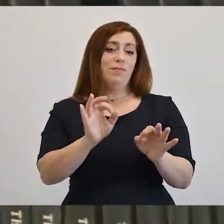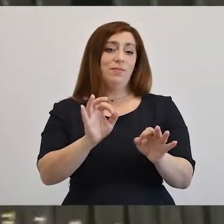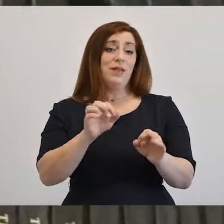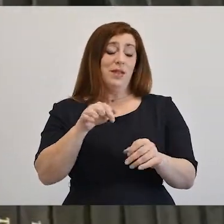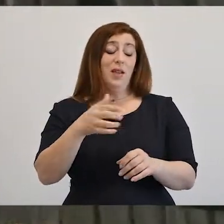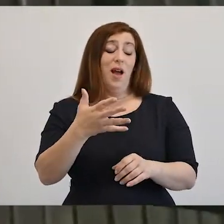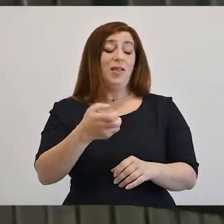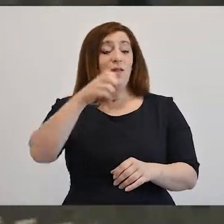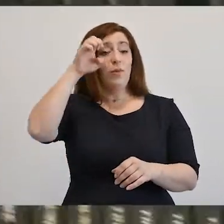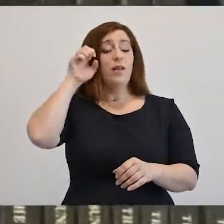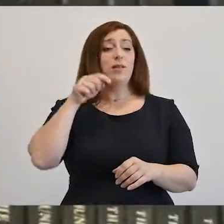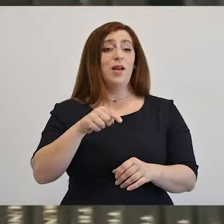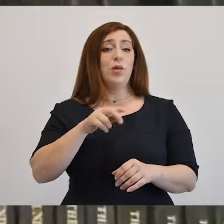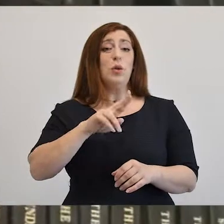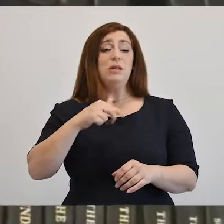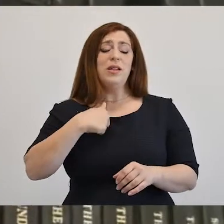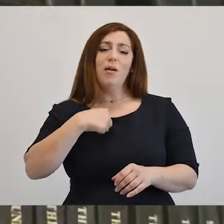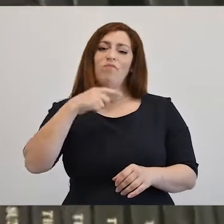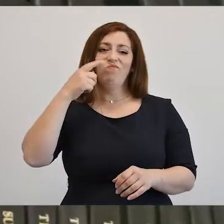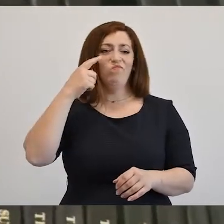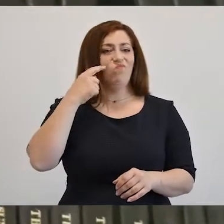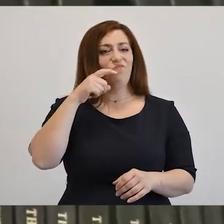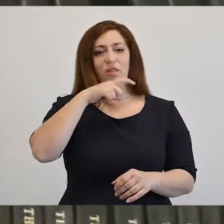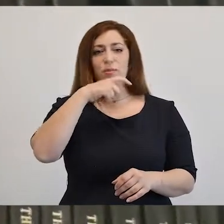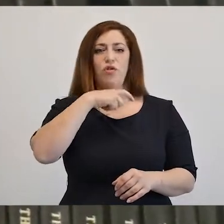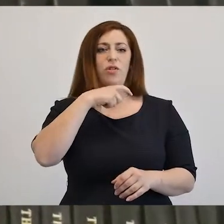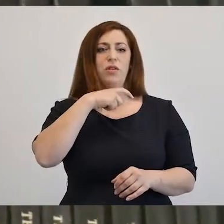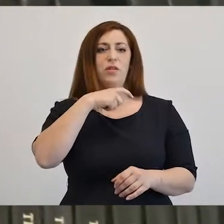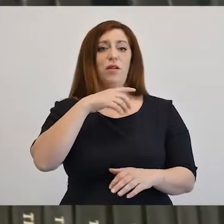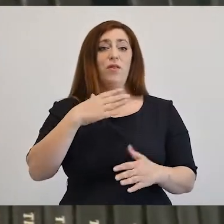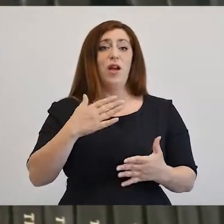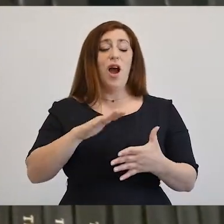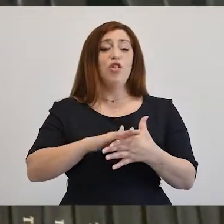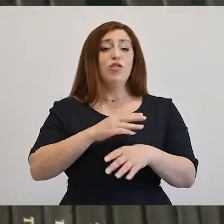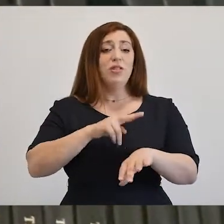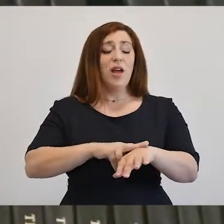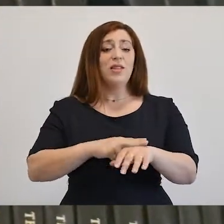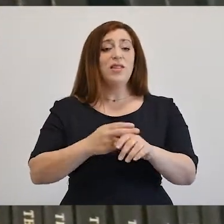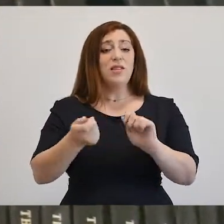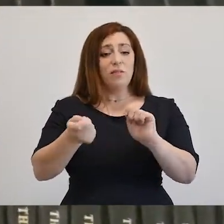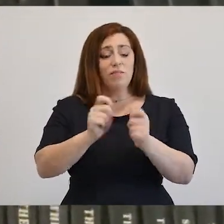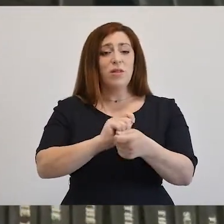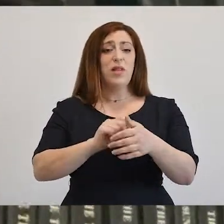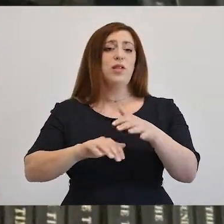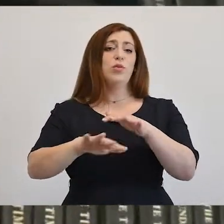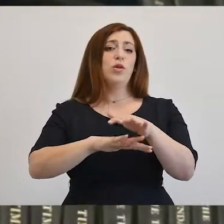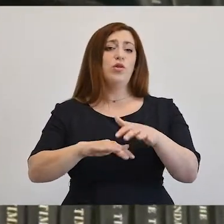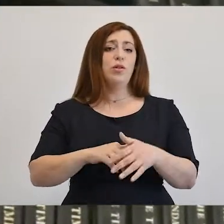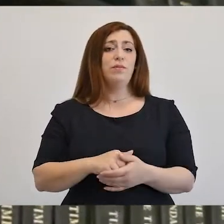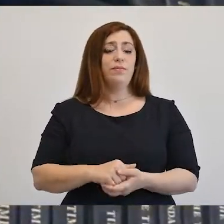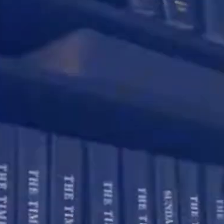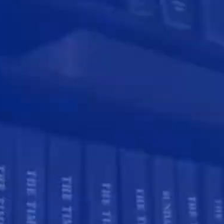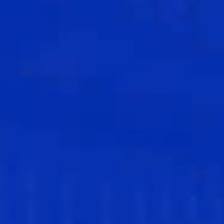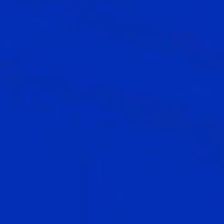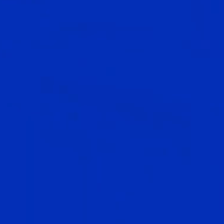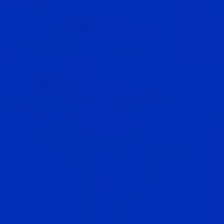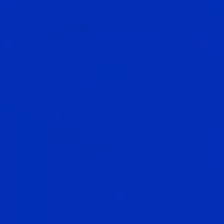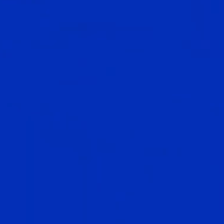Lili ġrat li din. U jiddispjaċini. Għax tajt għamilt xi ħaġa ta' ġid u ma għamiltix. Lilek ġrat, lek bro.